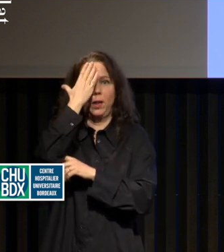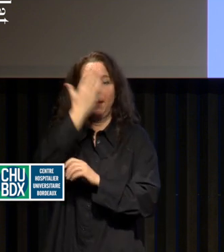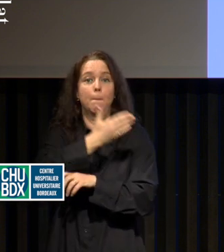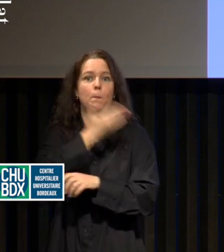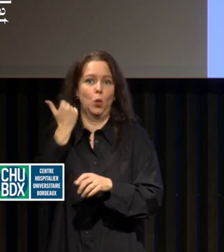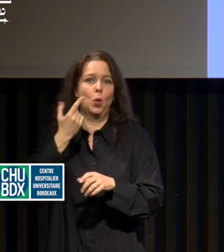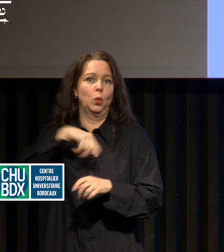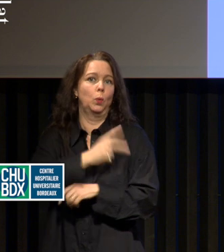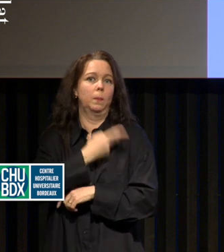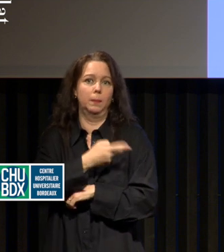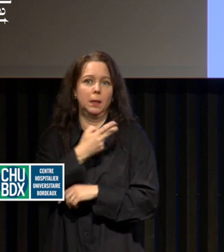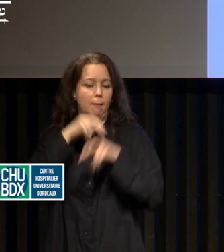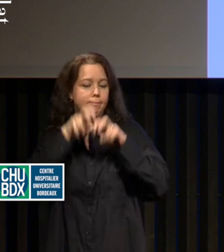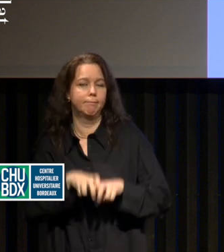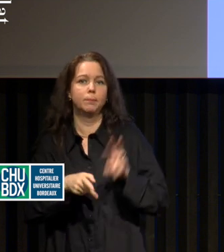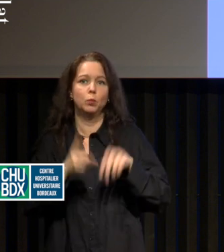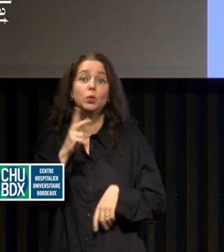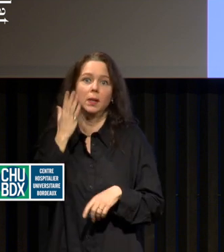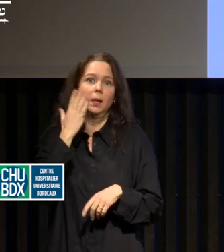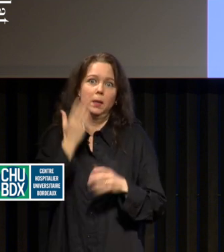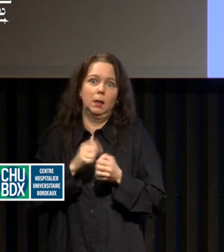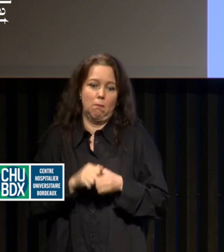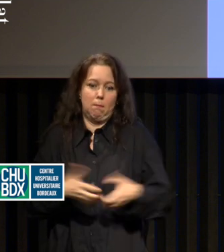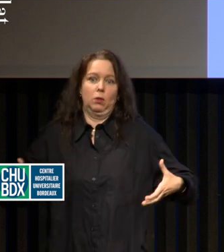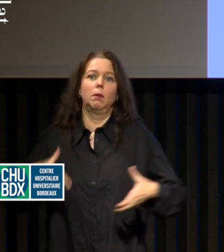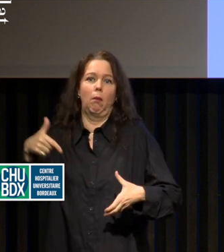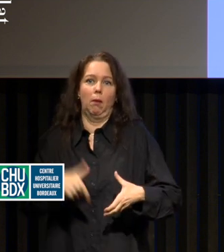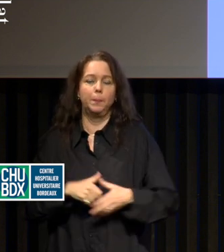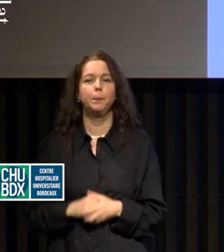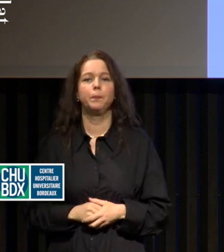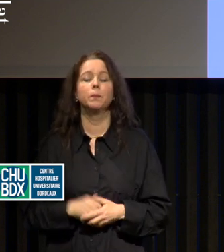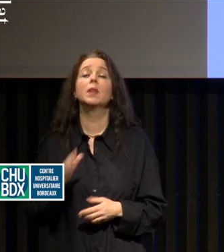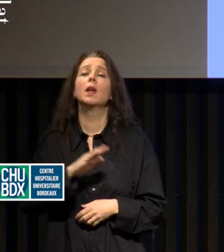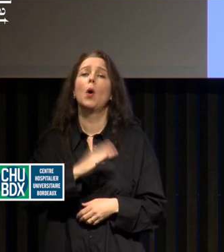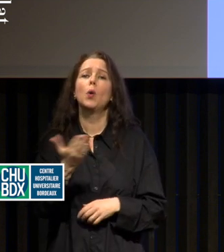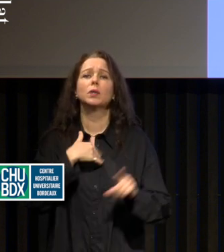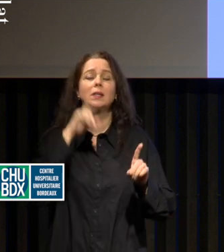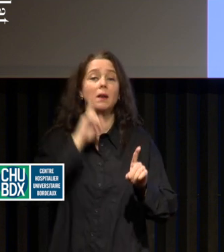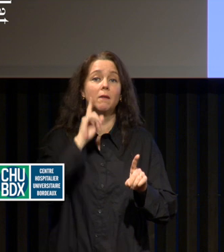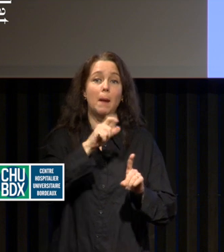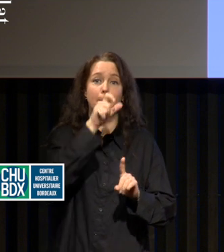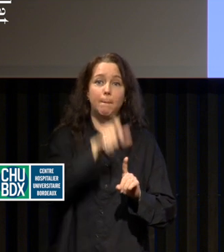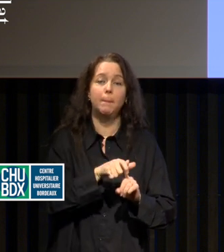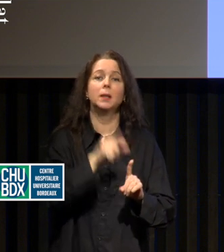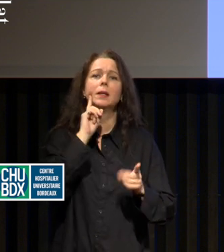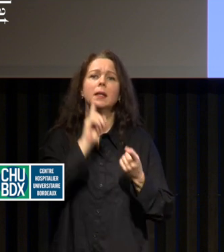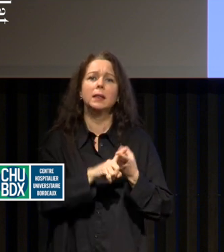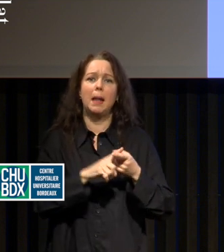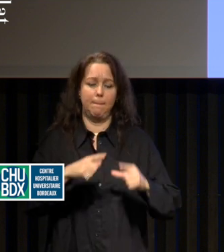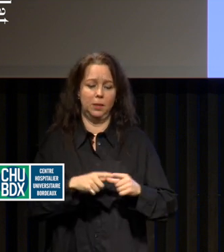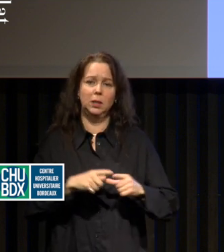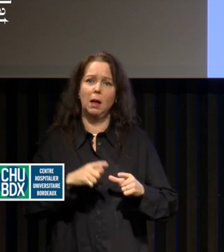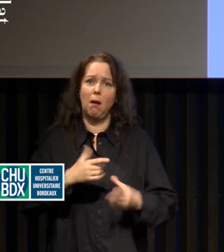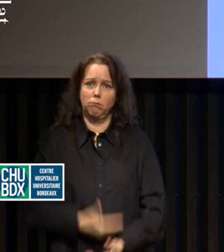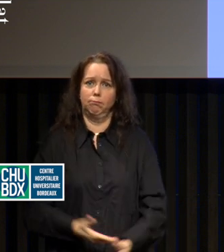considérable dans le corps humain. Et puis, il y a également un autre microbiote qui est très, très important chez la femme, c'est le microbiote de la filière génitale. Et vous verrez tout à